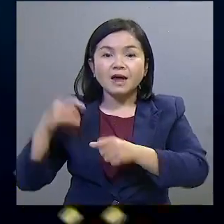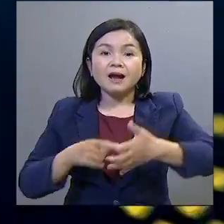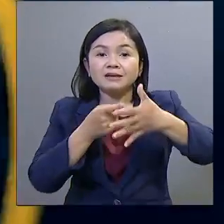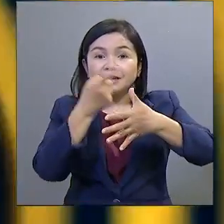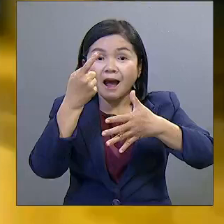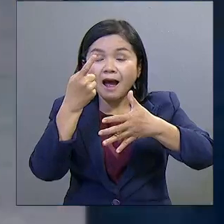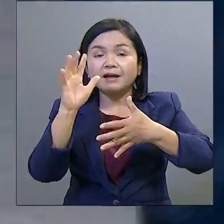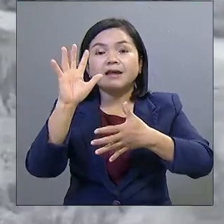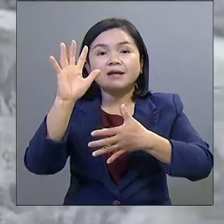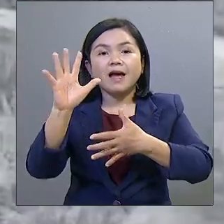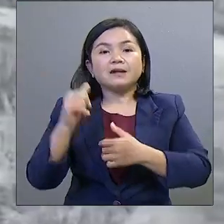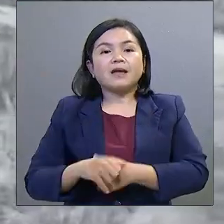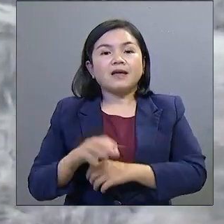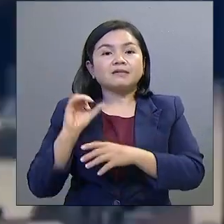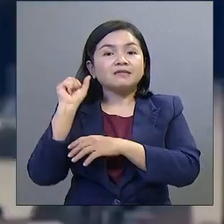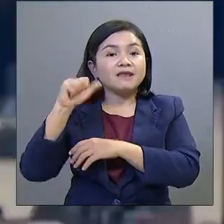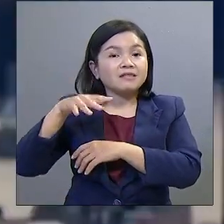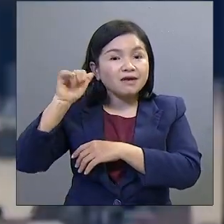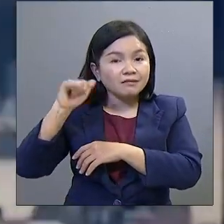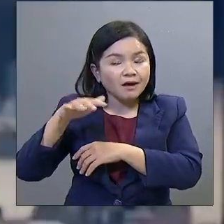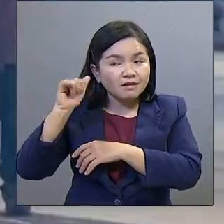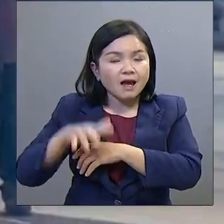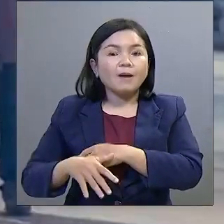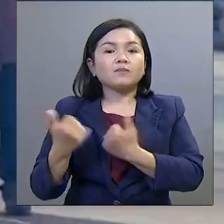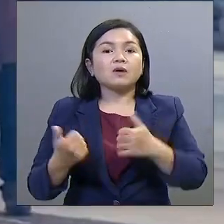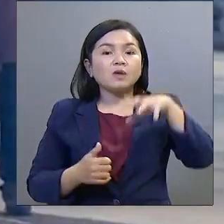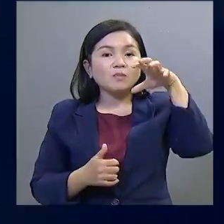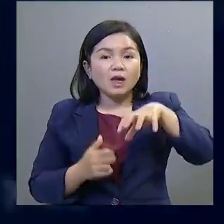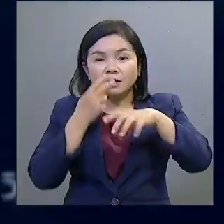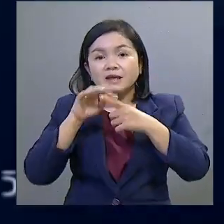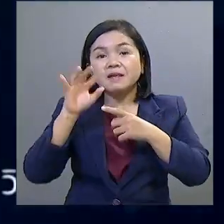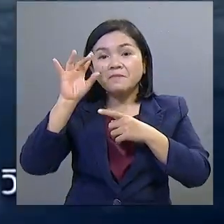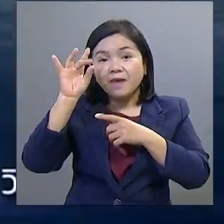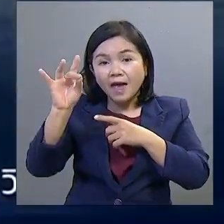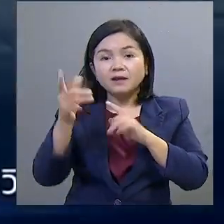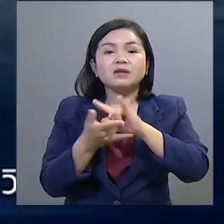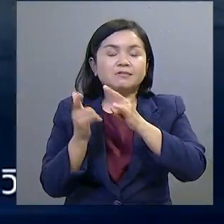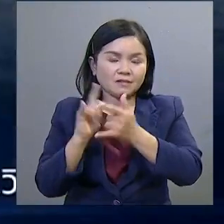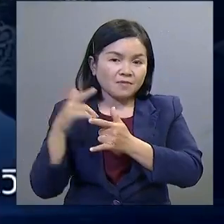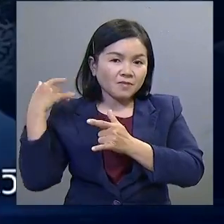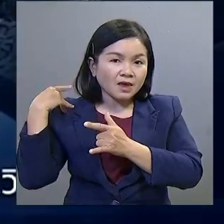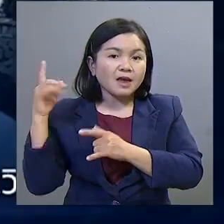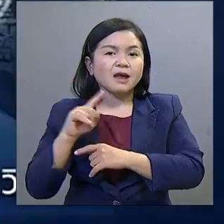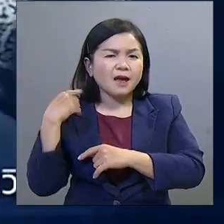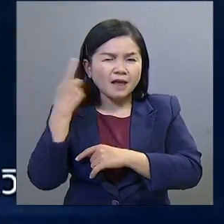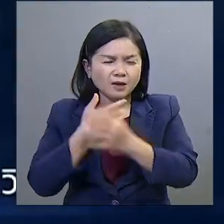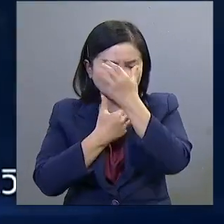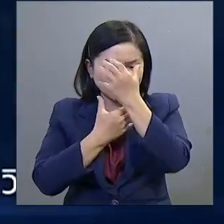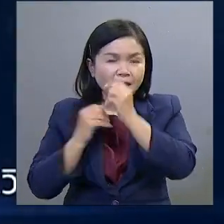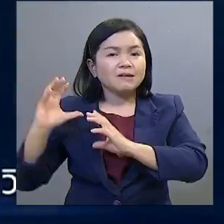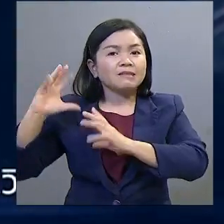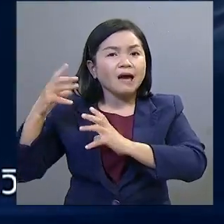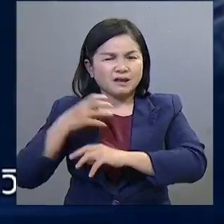ศูนย์การค้าสยามพารากอนและโรงภาพยนตร์ SF World Cinema ชั้น8ศูนย์การค้าเซ็นทรัลเวิลด์สำหรับท่านใดที่สนใจอยากจะ